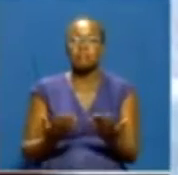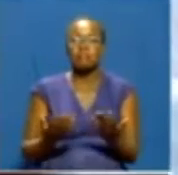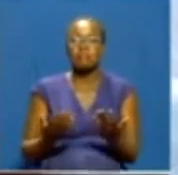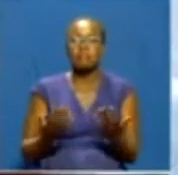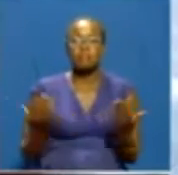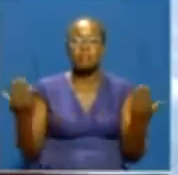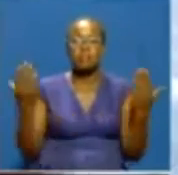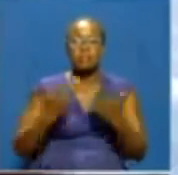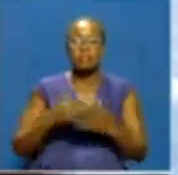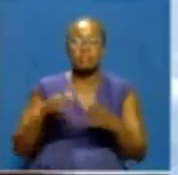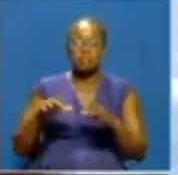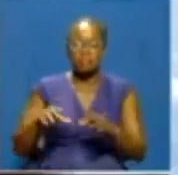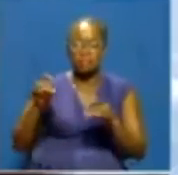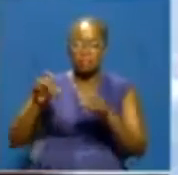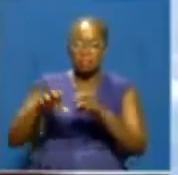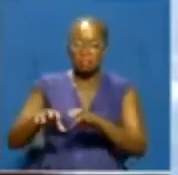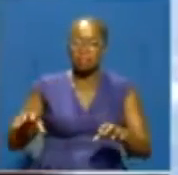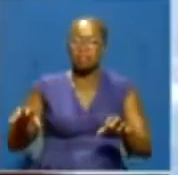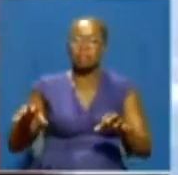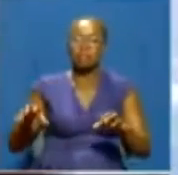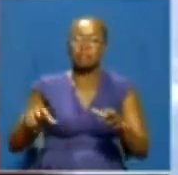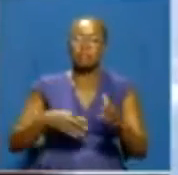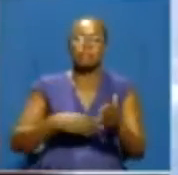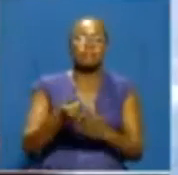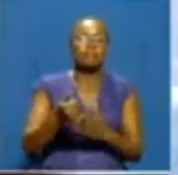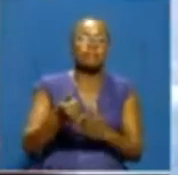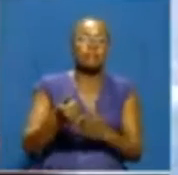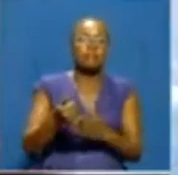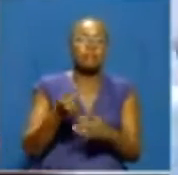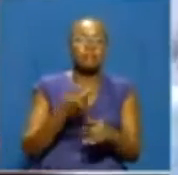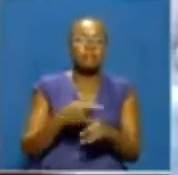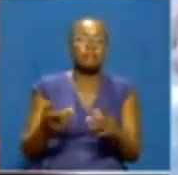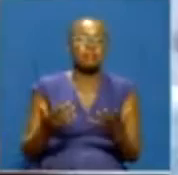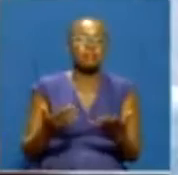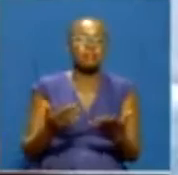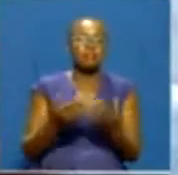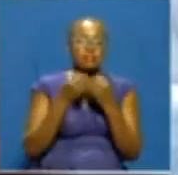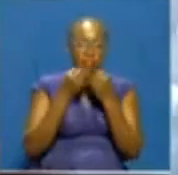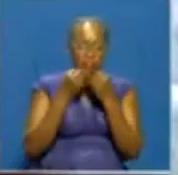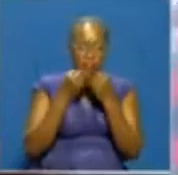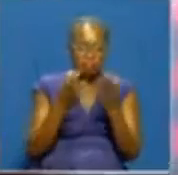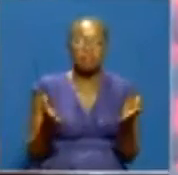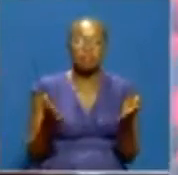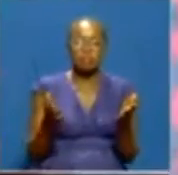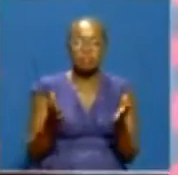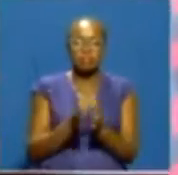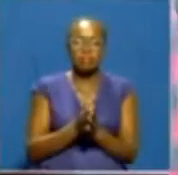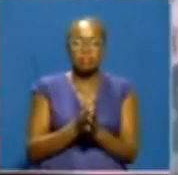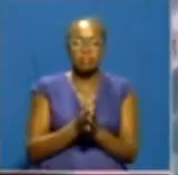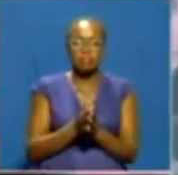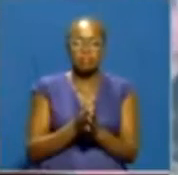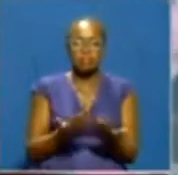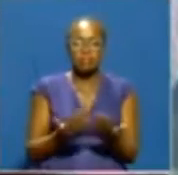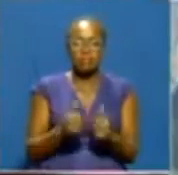ya kuchukua soko ili waweze kuweza kuuza, lakini mali hiyo imeweza kuteketezwa. Kwa hivyo kwa sasa Yeri, tutaendelea